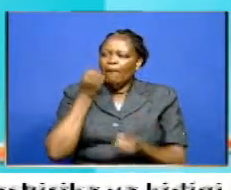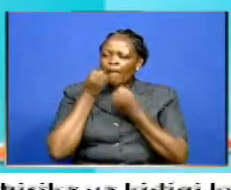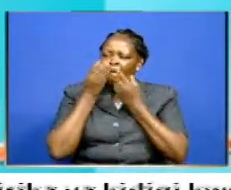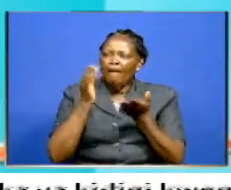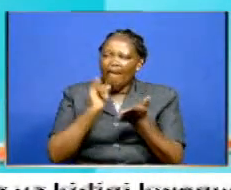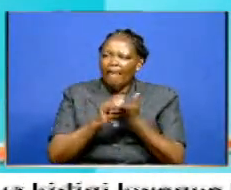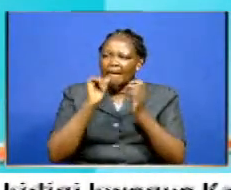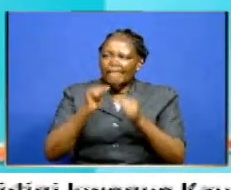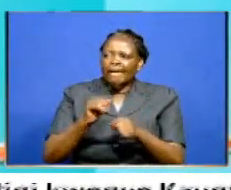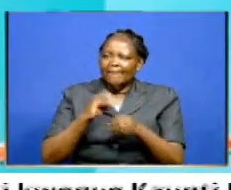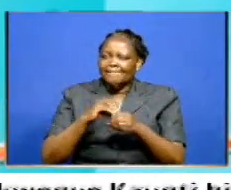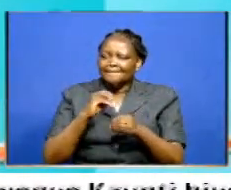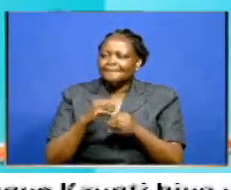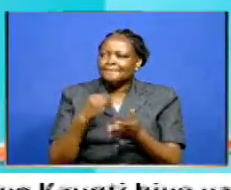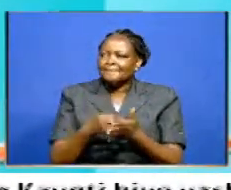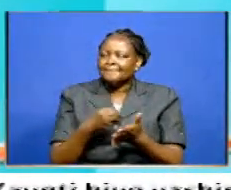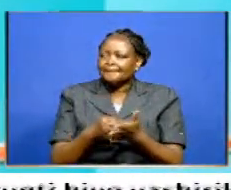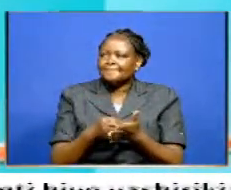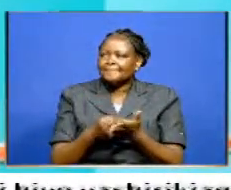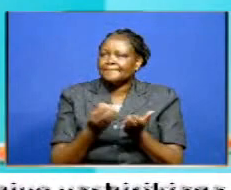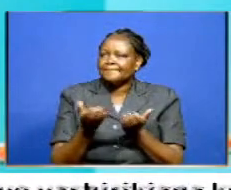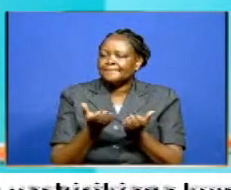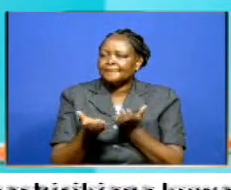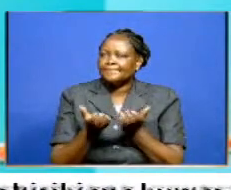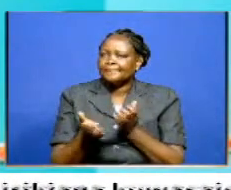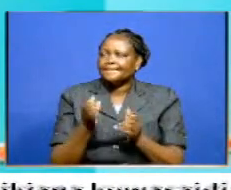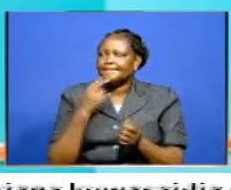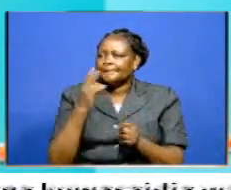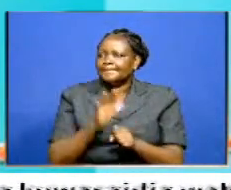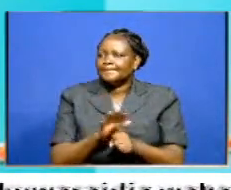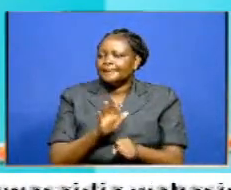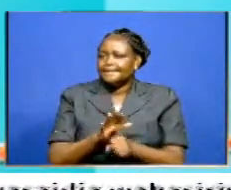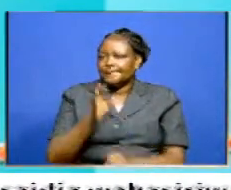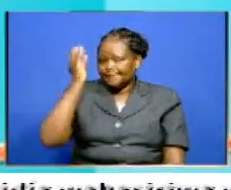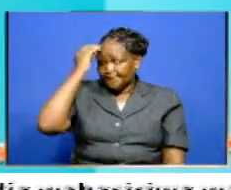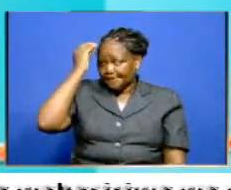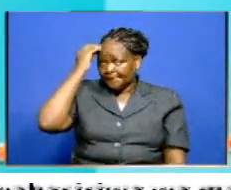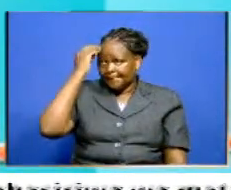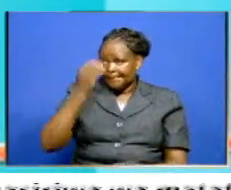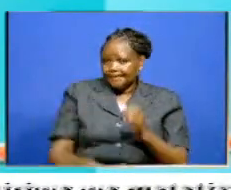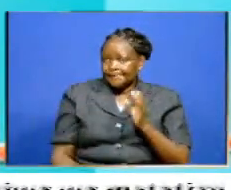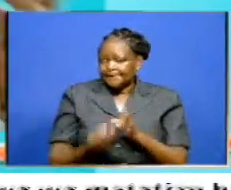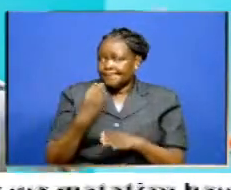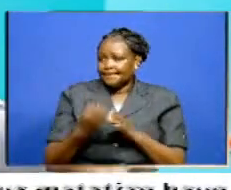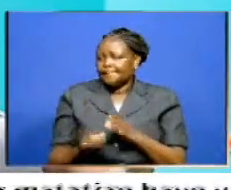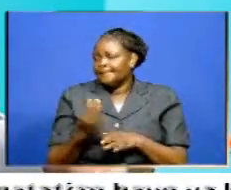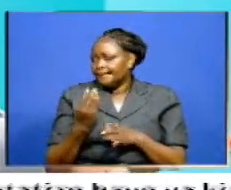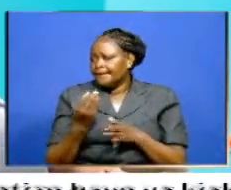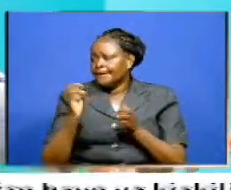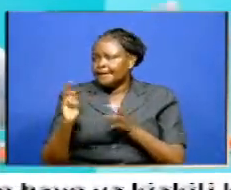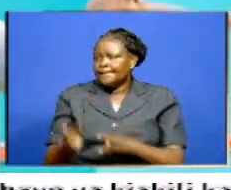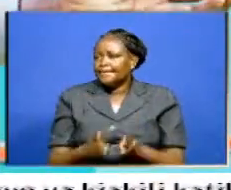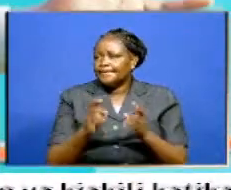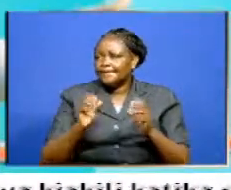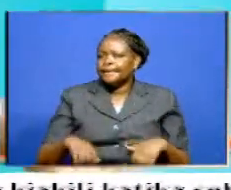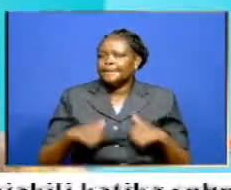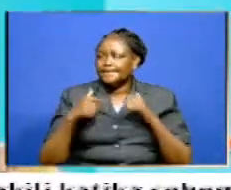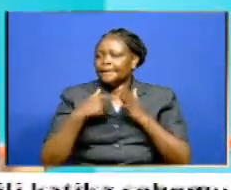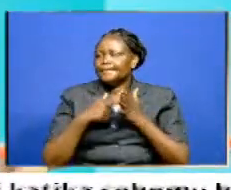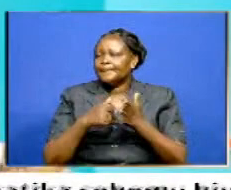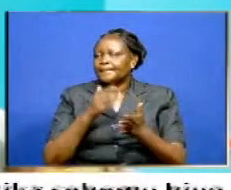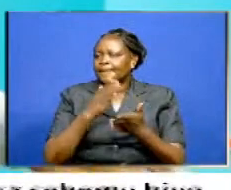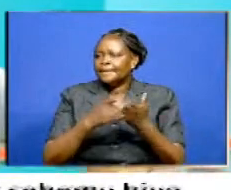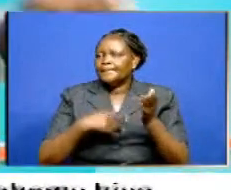wanaweza invest hata hiyo pesa in a business. Na nimeona wanafunzi wengi wakijaribu kubuni mbinu za kusurvive. Kuna wale hata wanauza chapati, nimeona mwingine